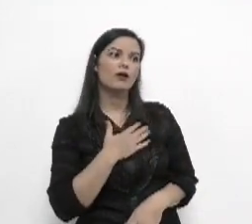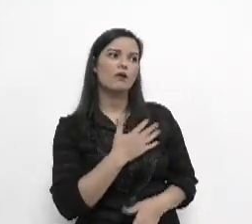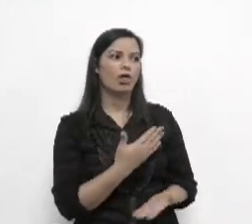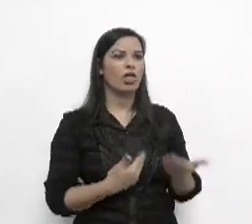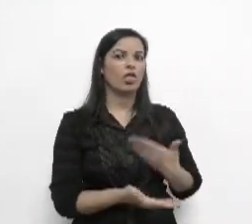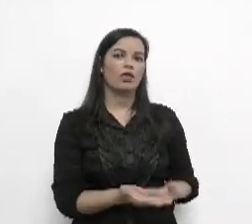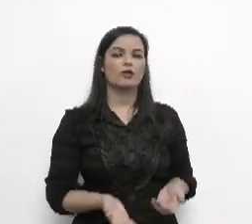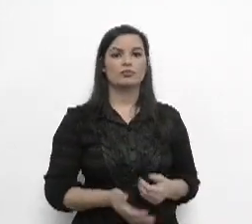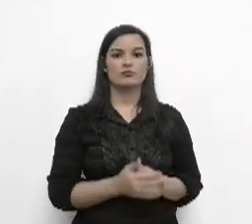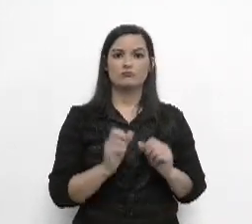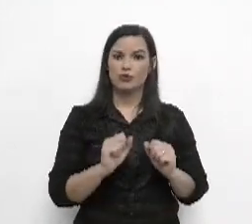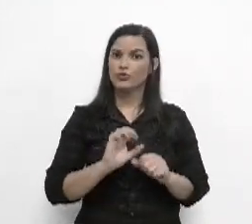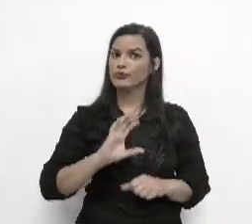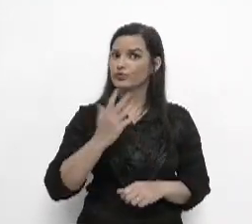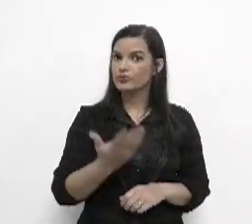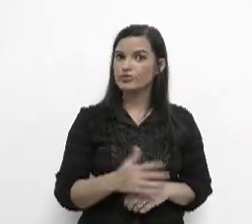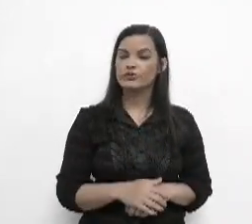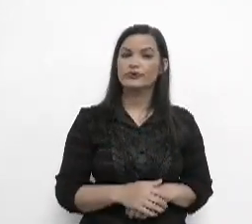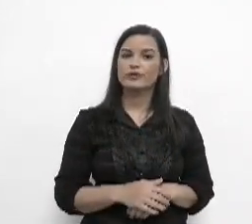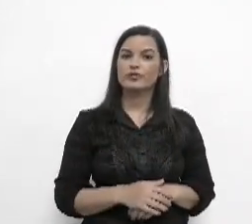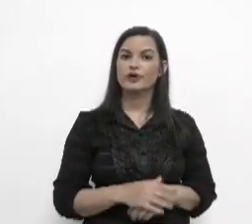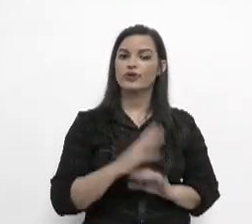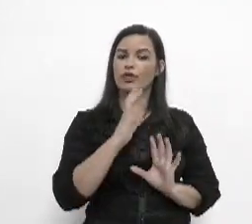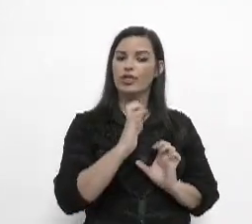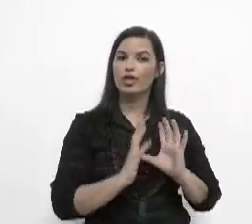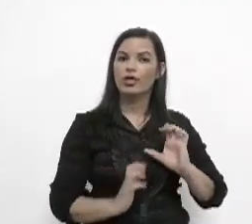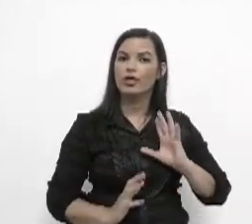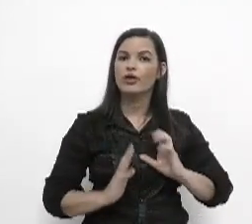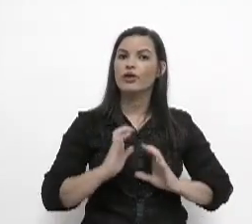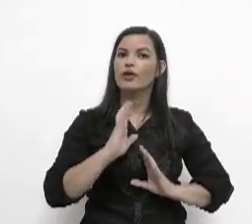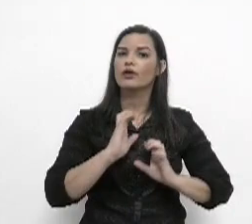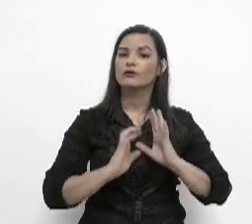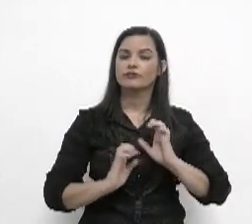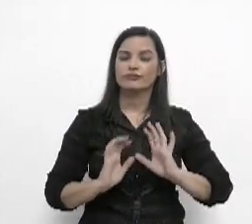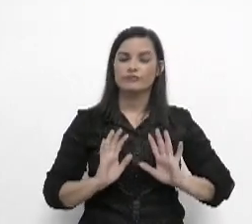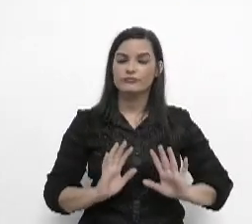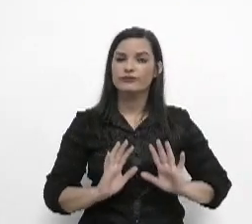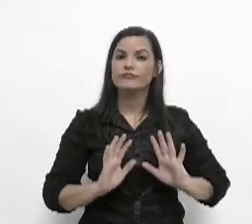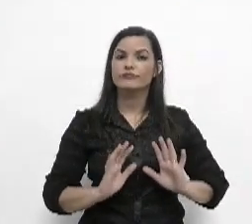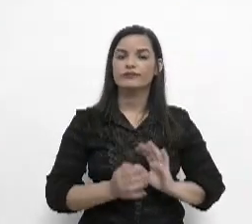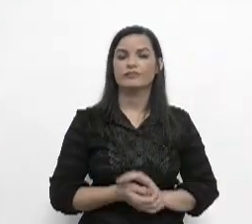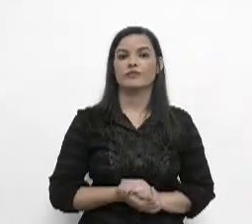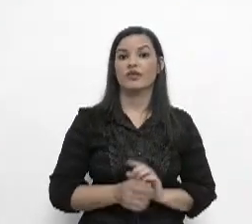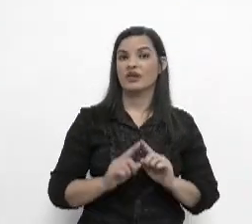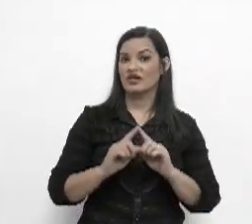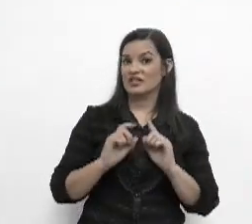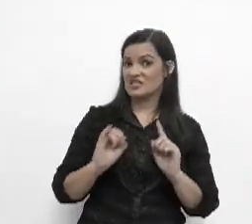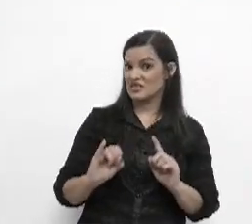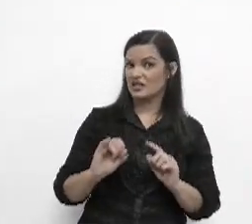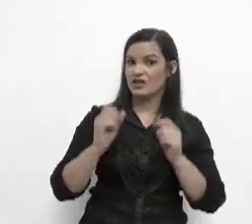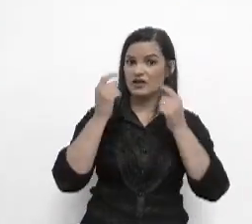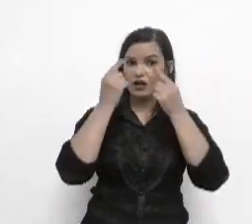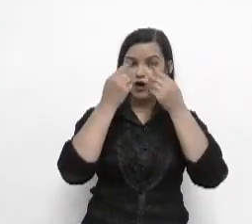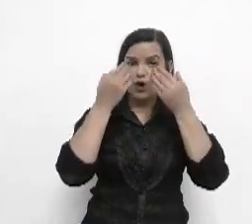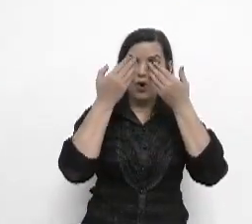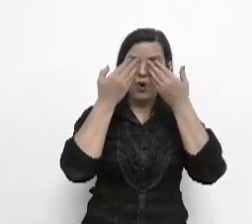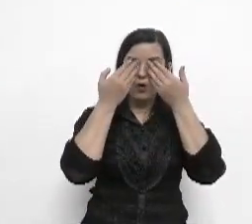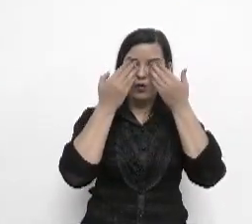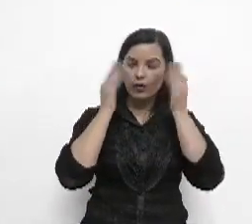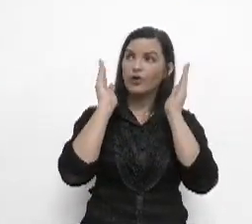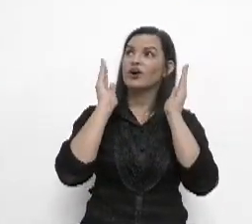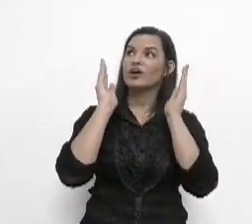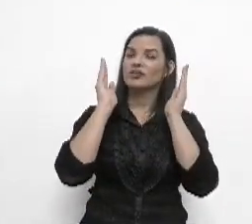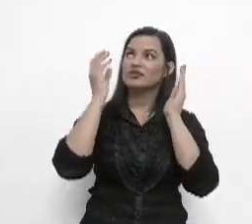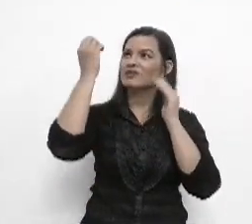em relação ao ministério. 그러나 하나님의 은혜의 눈을 뜨면 Mas- 우리 모두가 형제임을 인식하게 됩니다. Mas quando nós abrimos os nossos olhos para a graça de